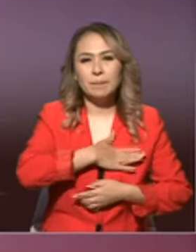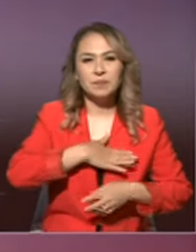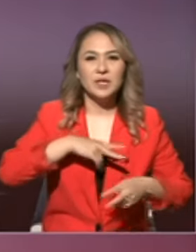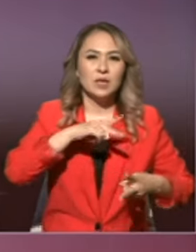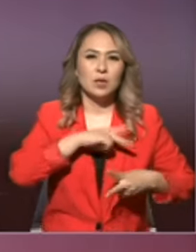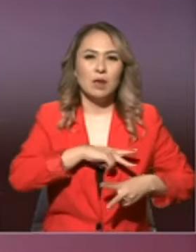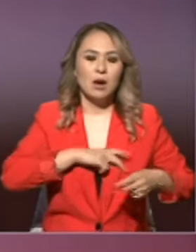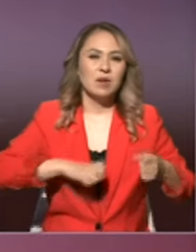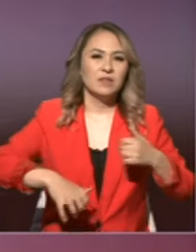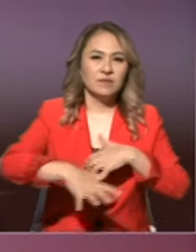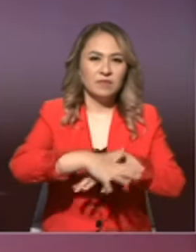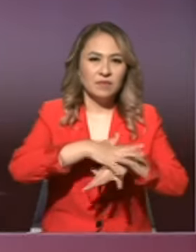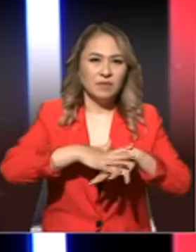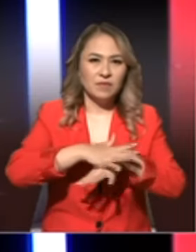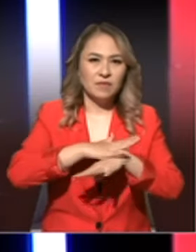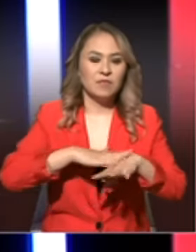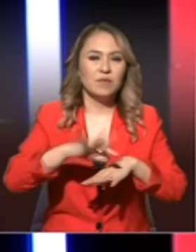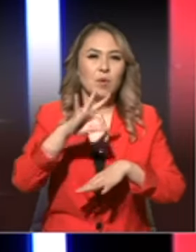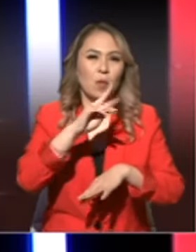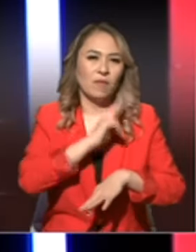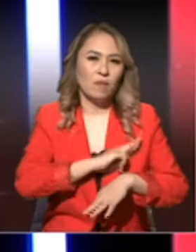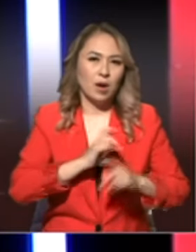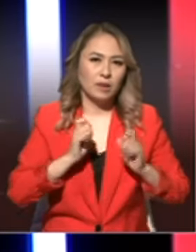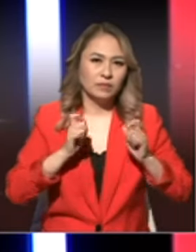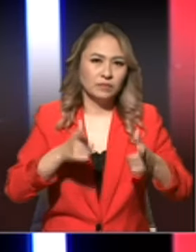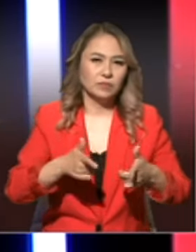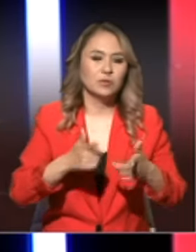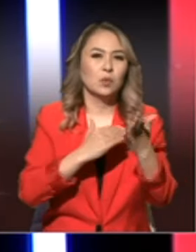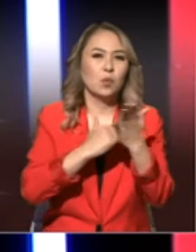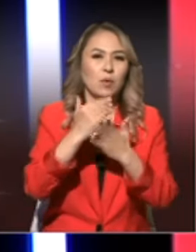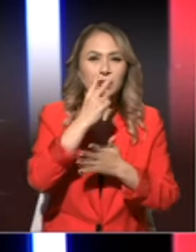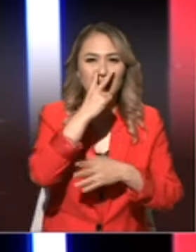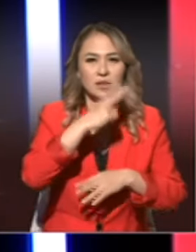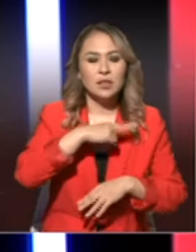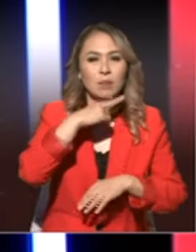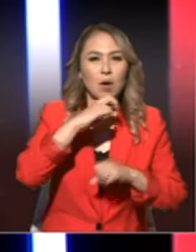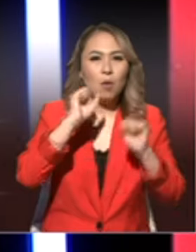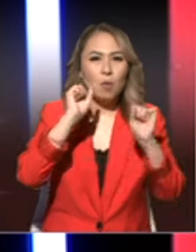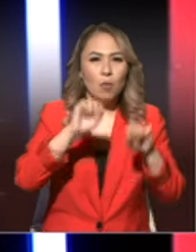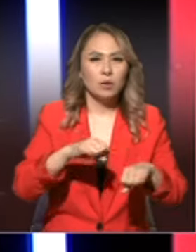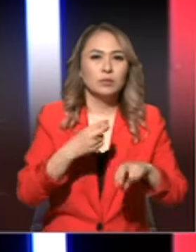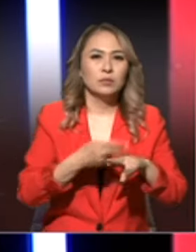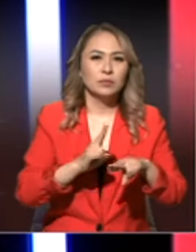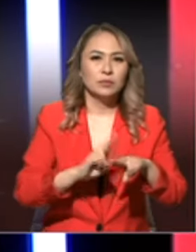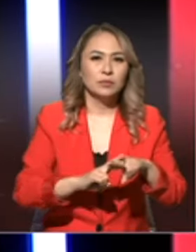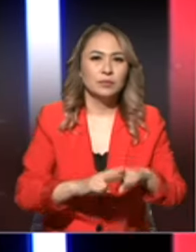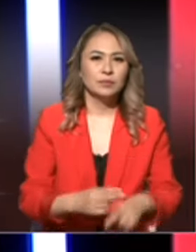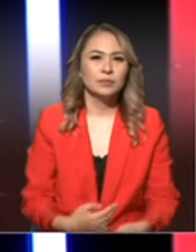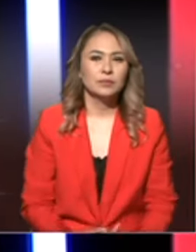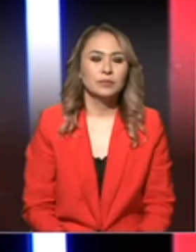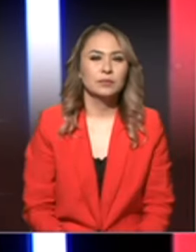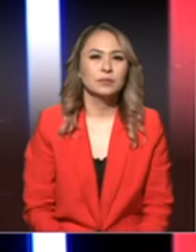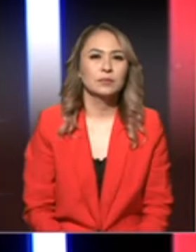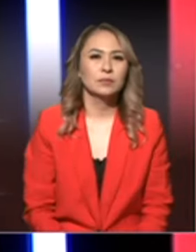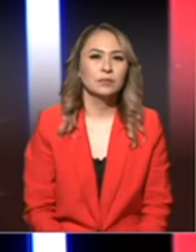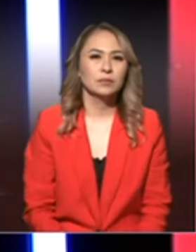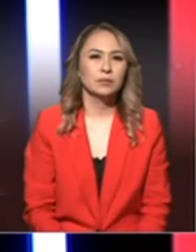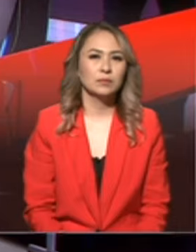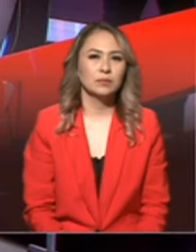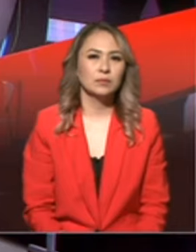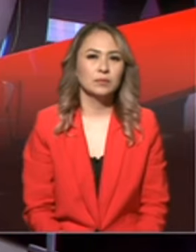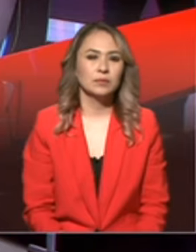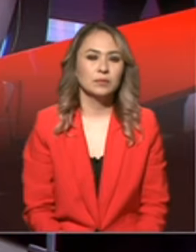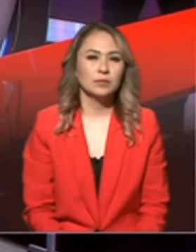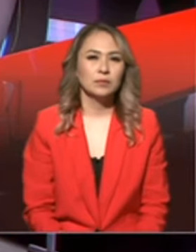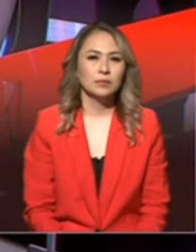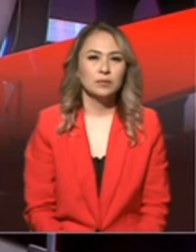нарығында вакансияның мол ауқымын байқауға болады. Яғни бұл жерде вакансия мол дегенмен келіспеуіміз мүмкін. Мол